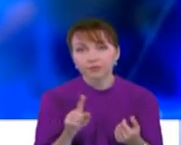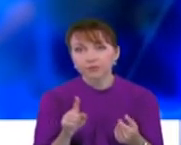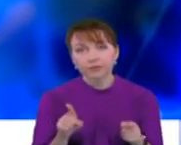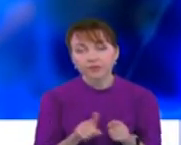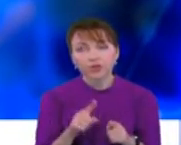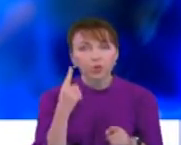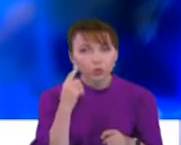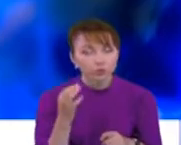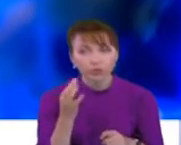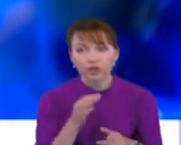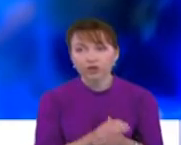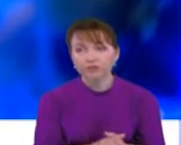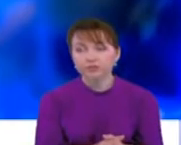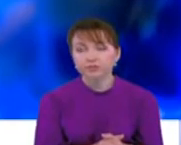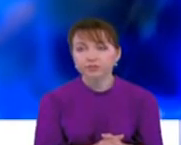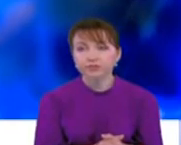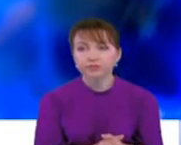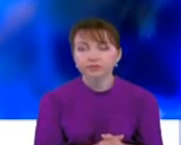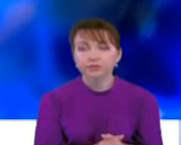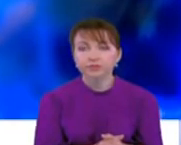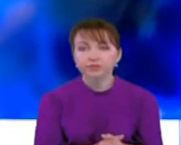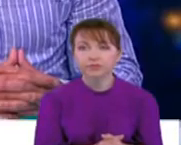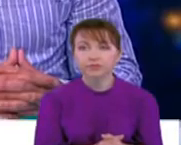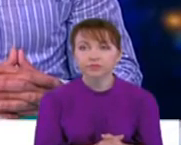Такого не буває. Сьогодні не буває, так? Один